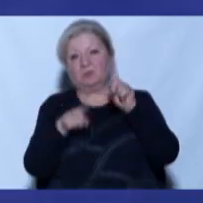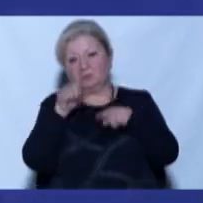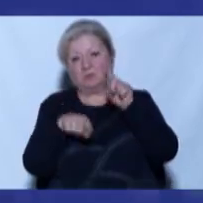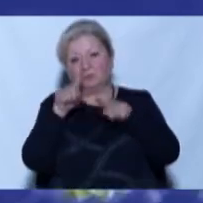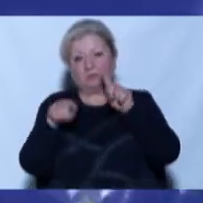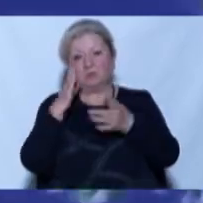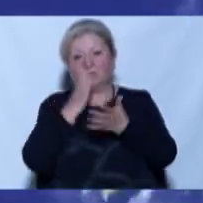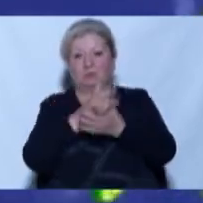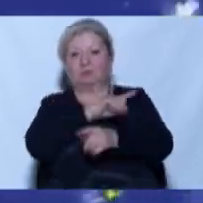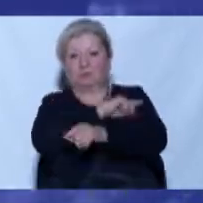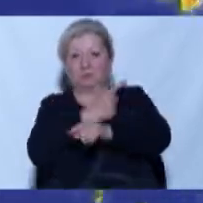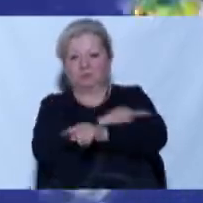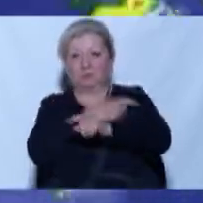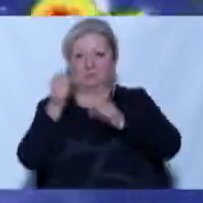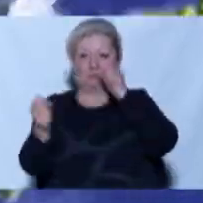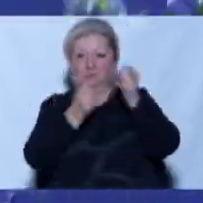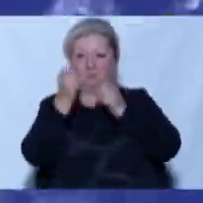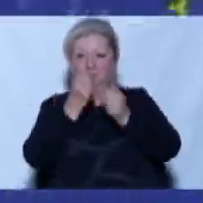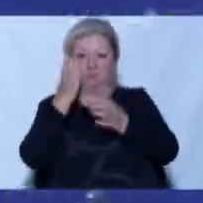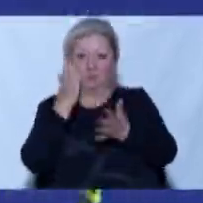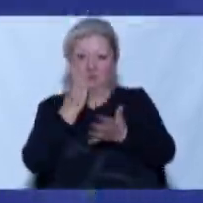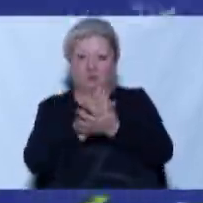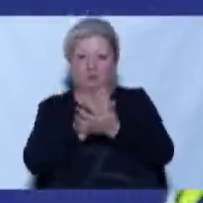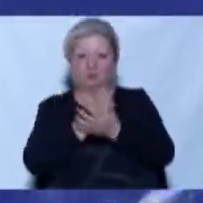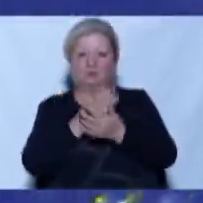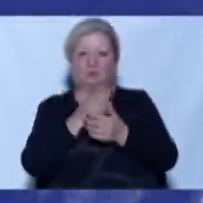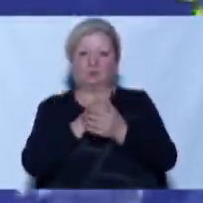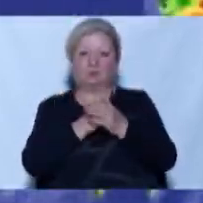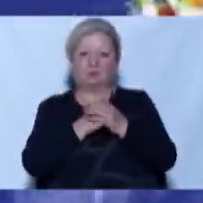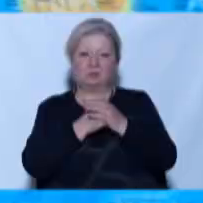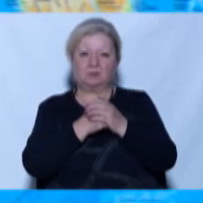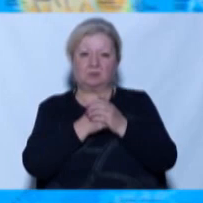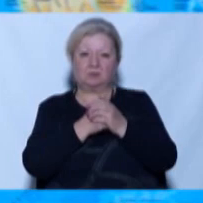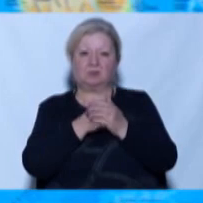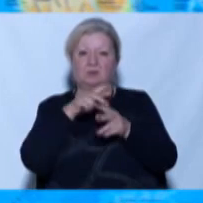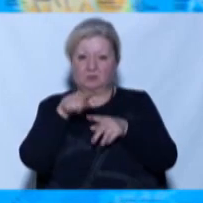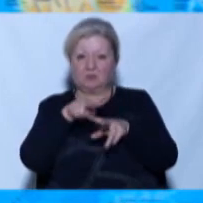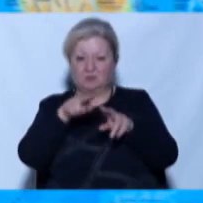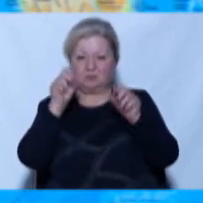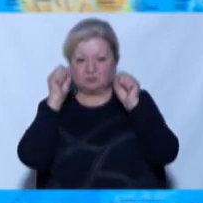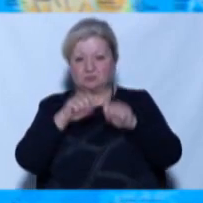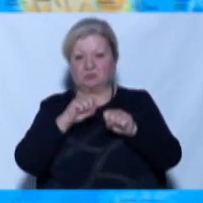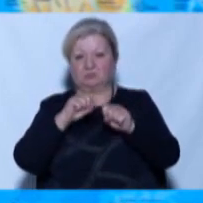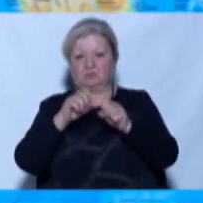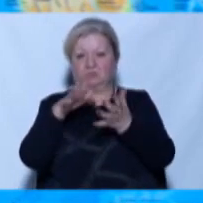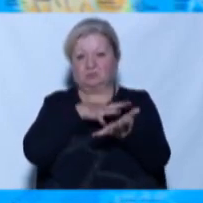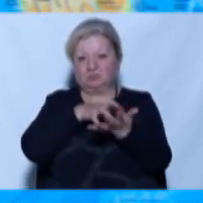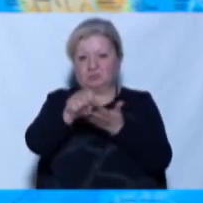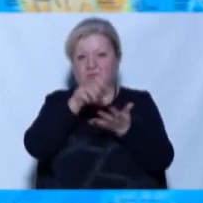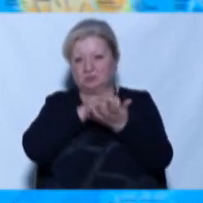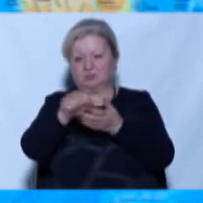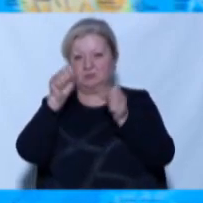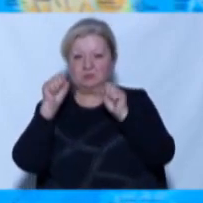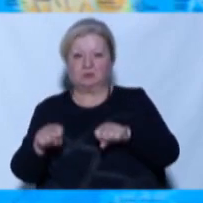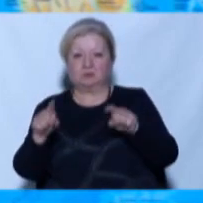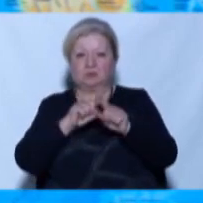ძალიან ძლიერი ხარების მოძრაობა როდესაც არის და ტაიფუნები როდესაც იქმნება, მასაც დამანგრეველი მნიშვნელობა აქვს, მაგრამ მეორე